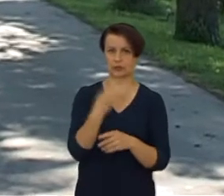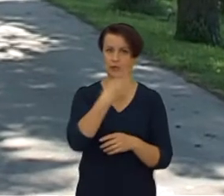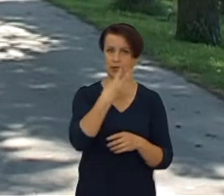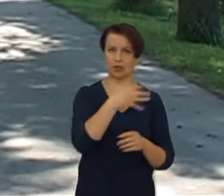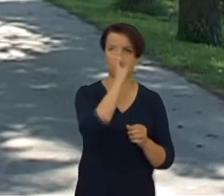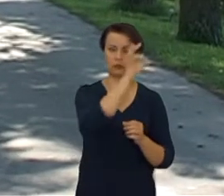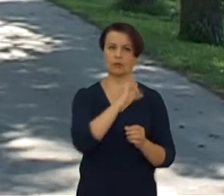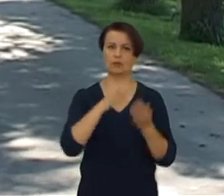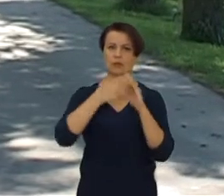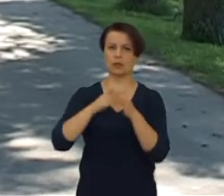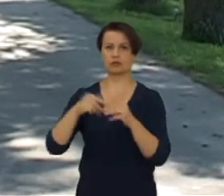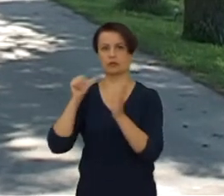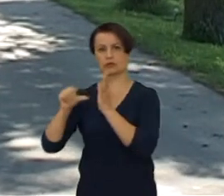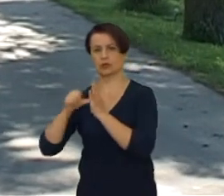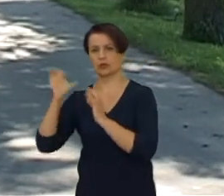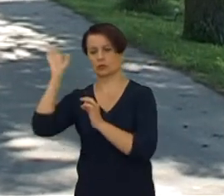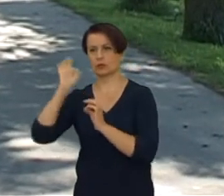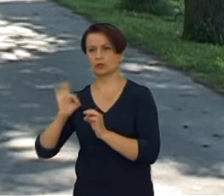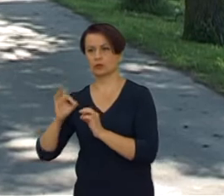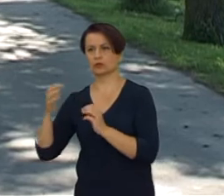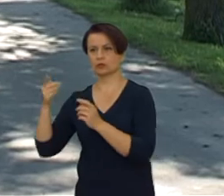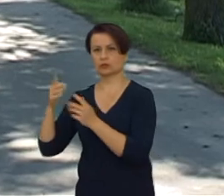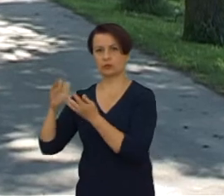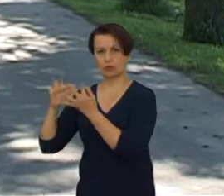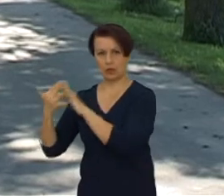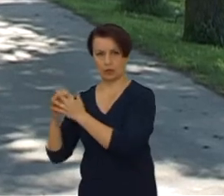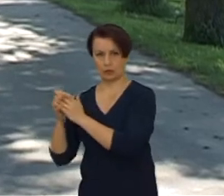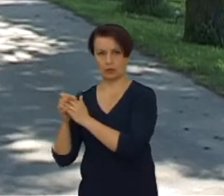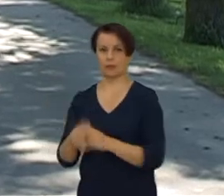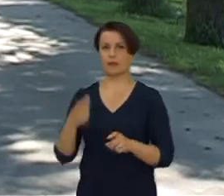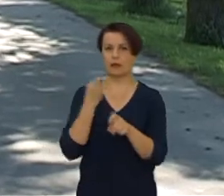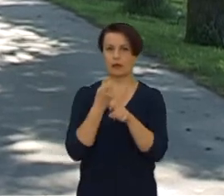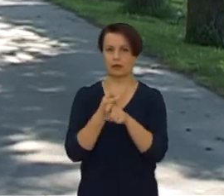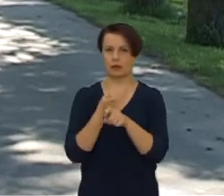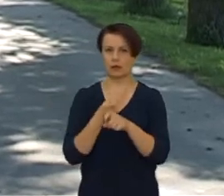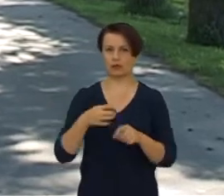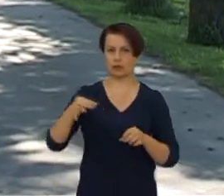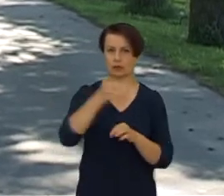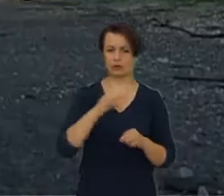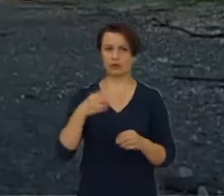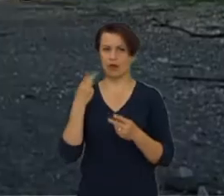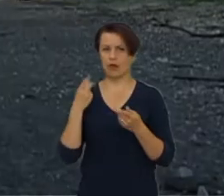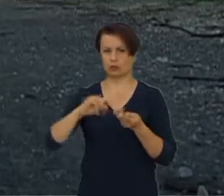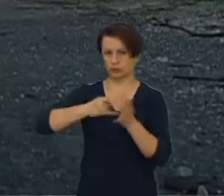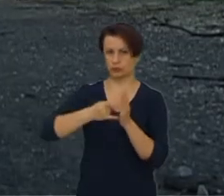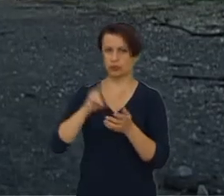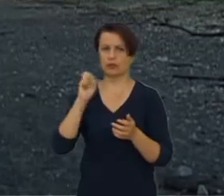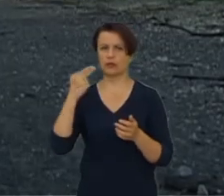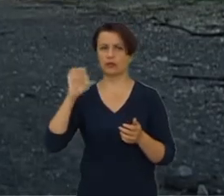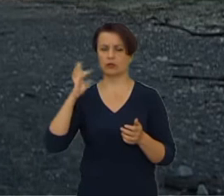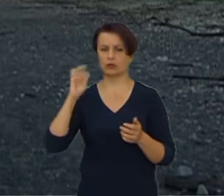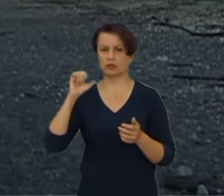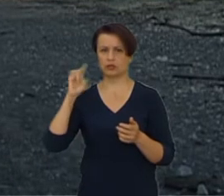40% miesto ir 60% kaimų reikmėms. Kėdainių rajone numatyta tęsti Vainotiškių kaimo Lakštingalų